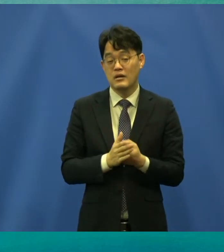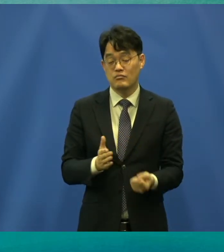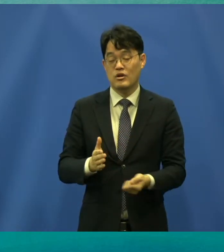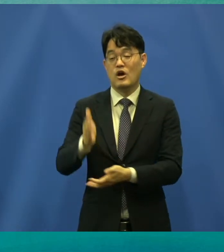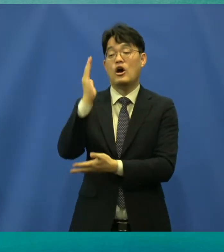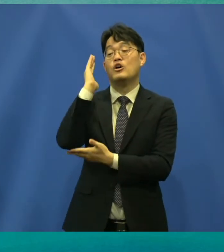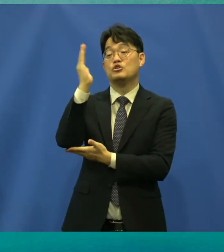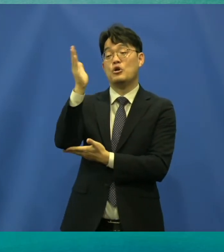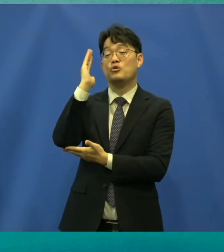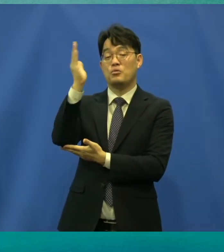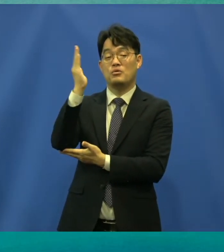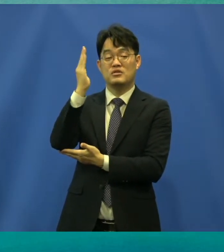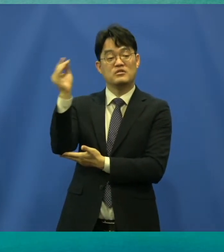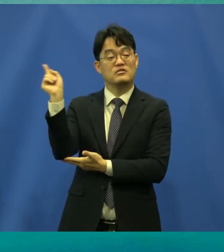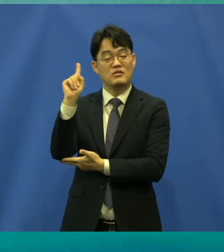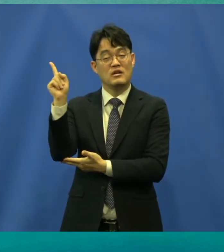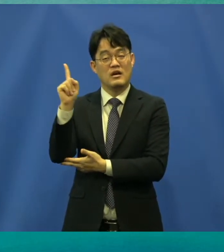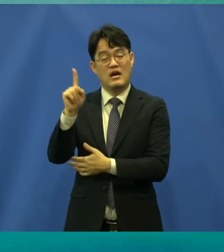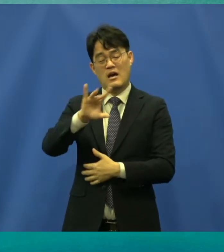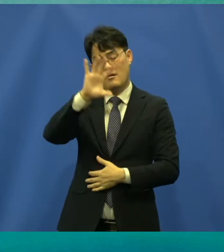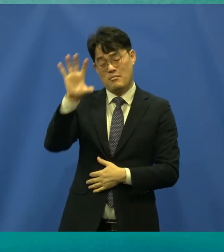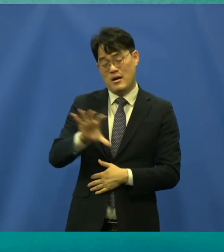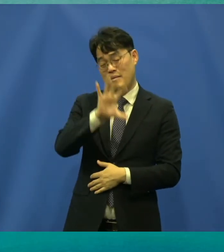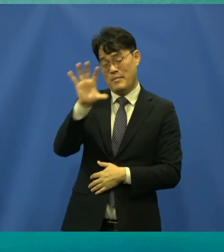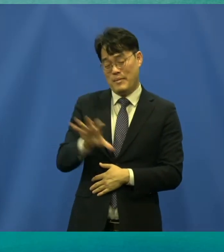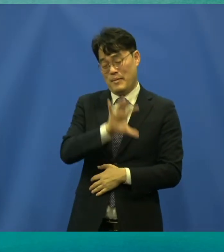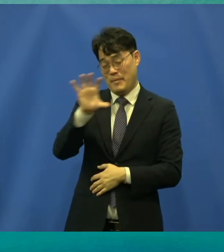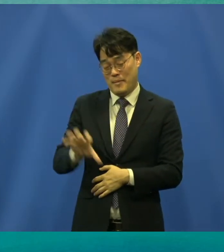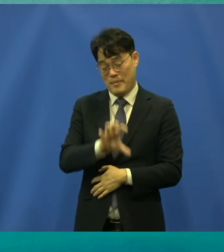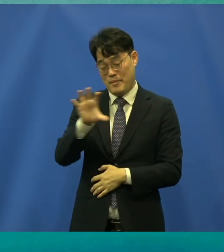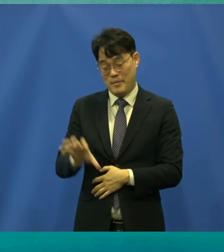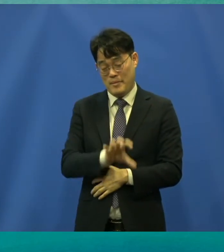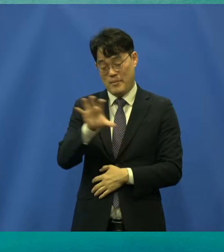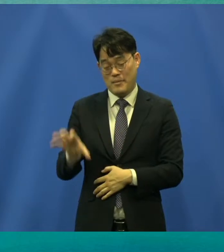핵심 진리를 무한 반복하고 있는 거예요.